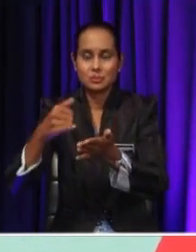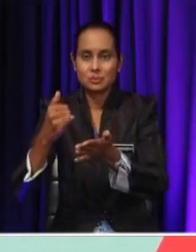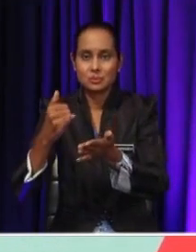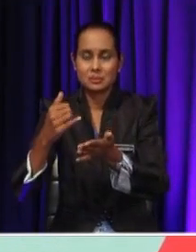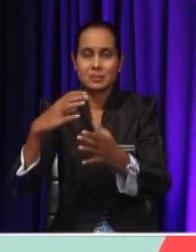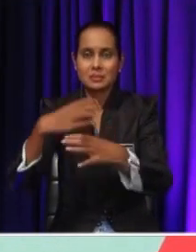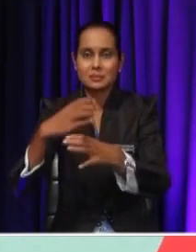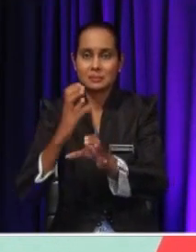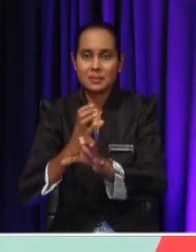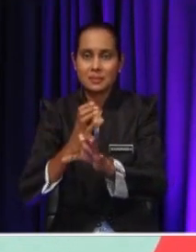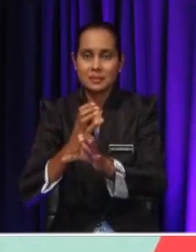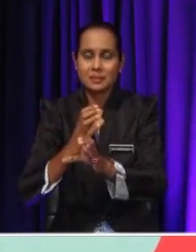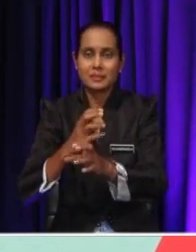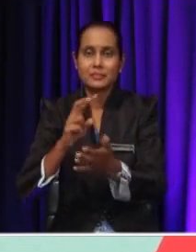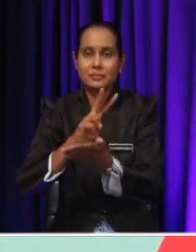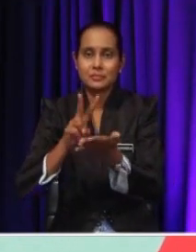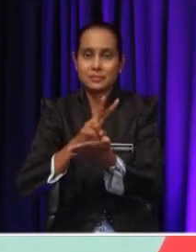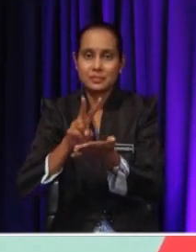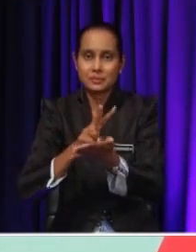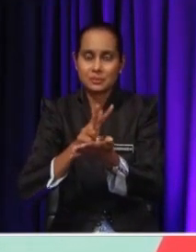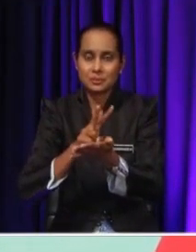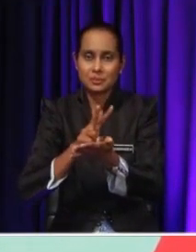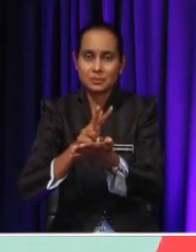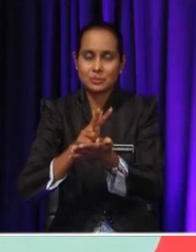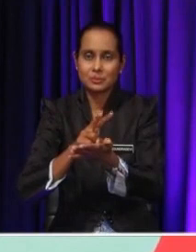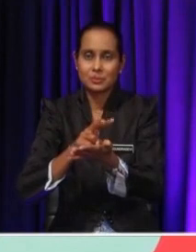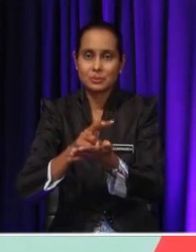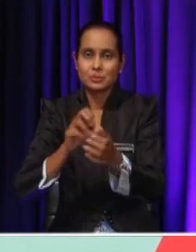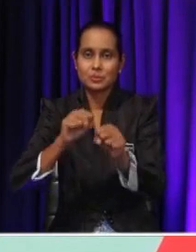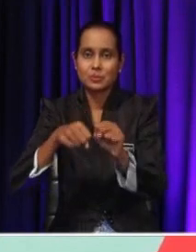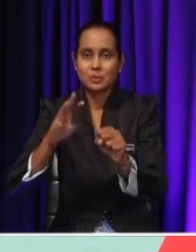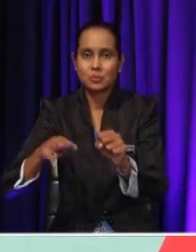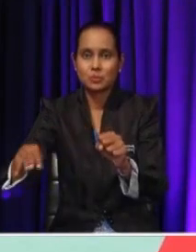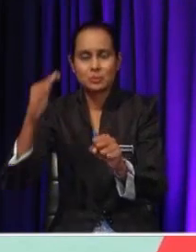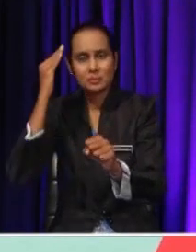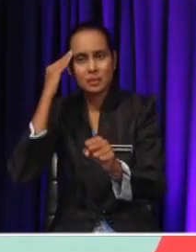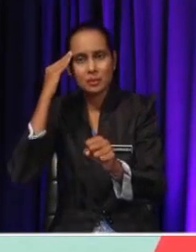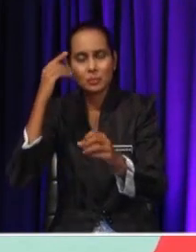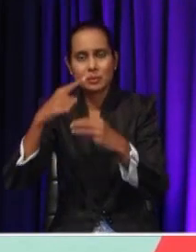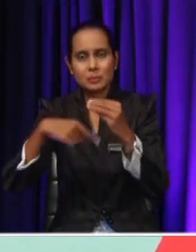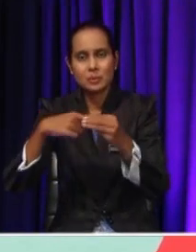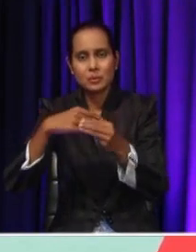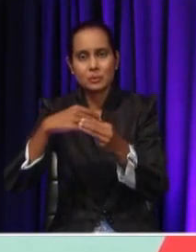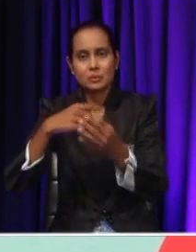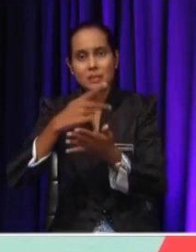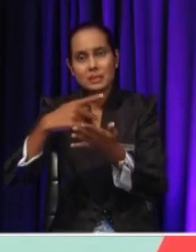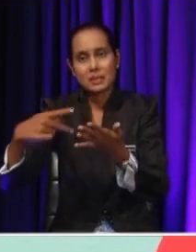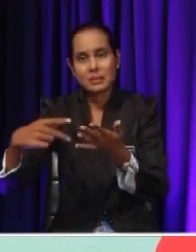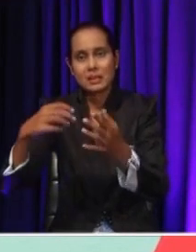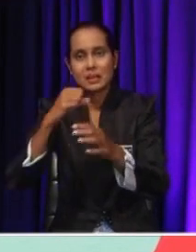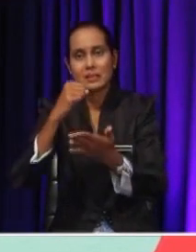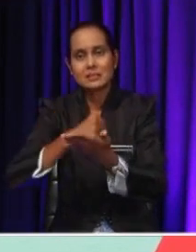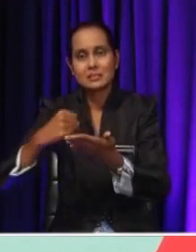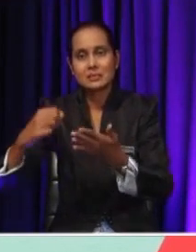tentang sejarah karya sastrawan supaya murid-murid mengetahui betapa hebatnya karya sastrawan tersebut